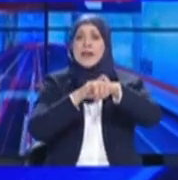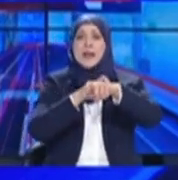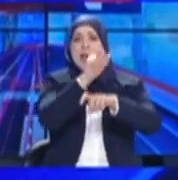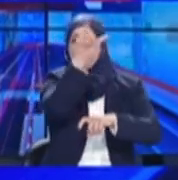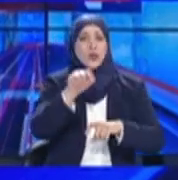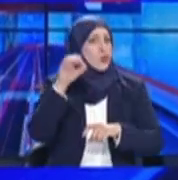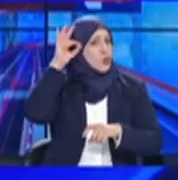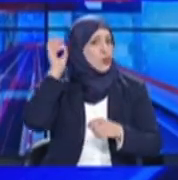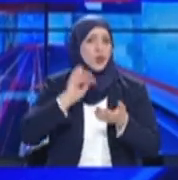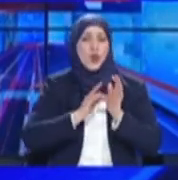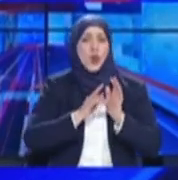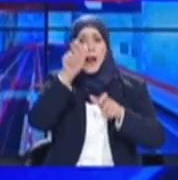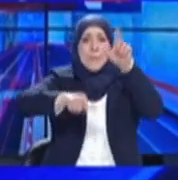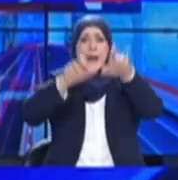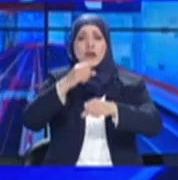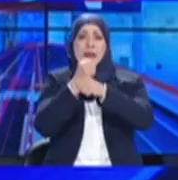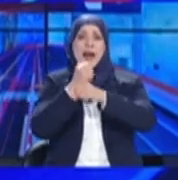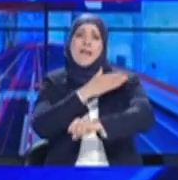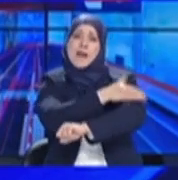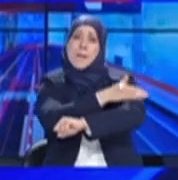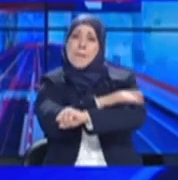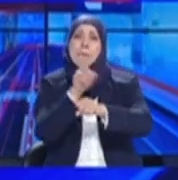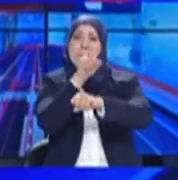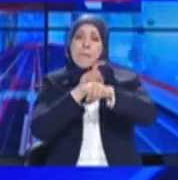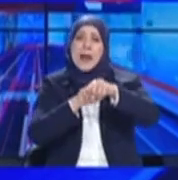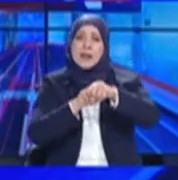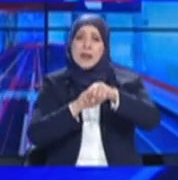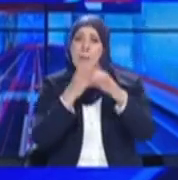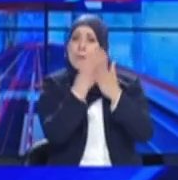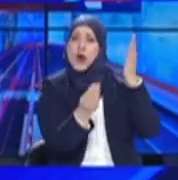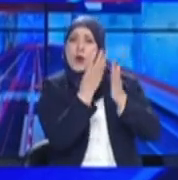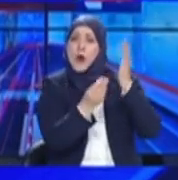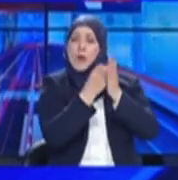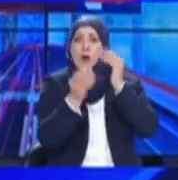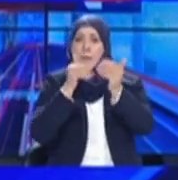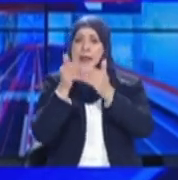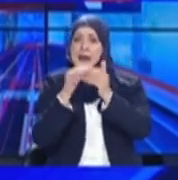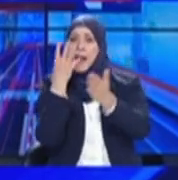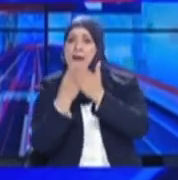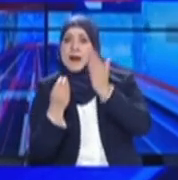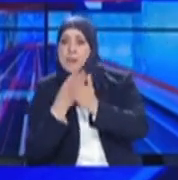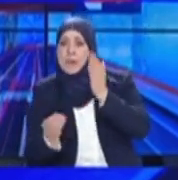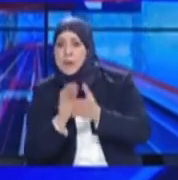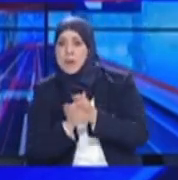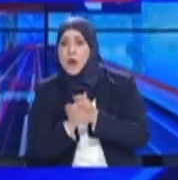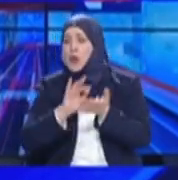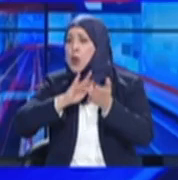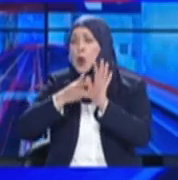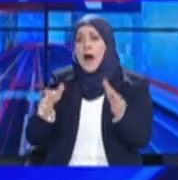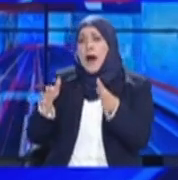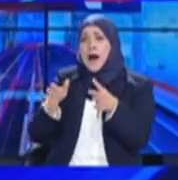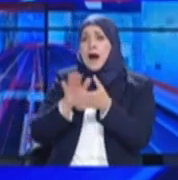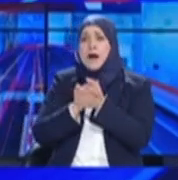كبيره اندلع وين على عدم توفر وسائل الوقايه والصحه اه ثم التشريع